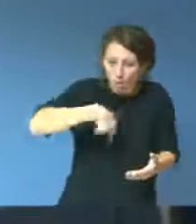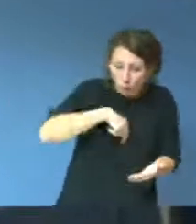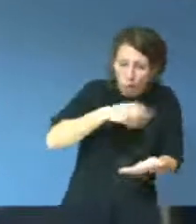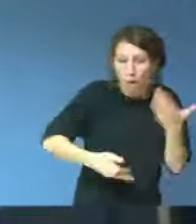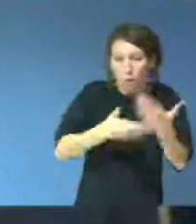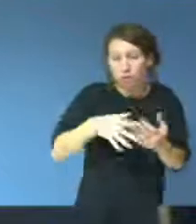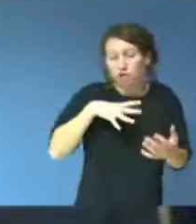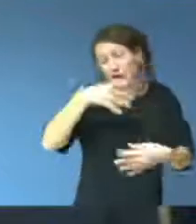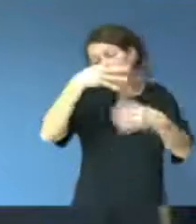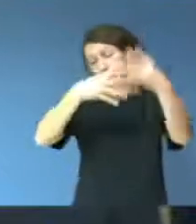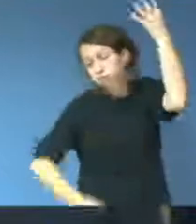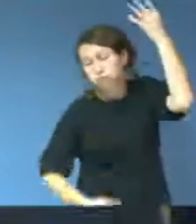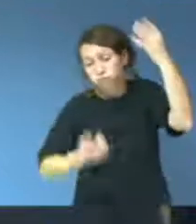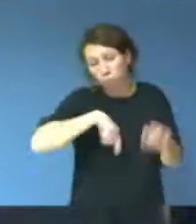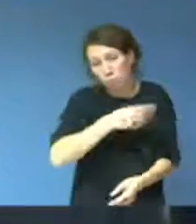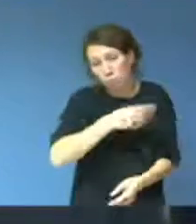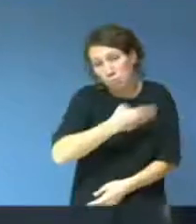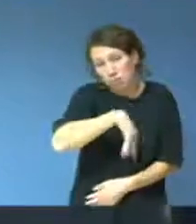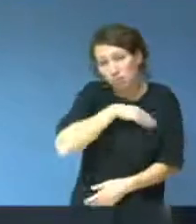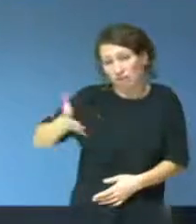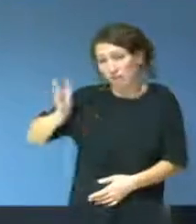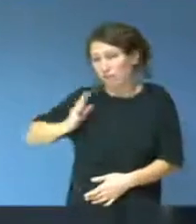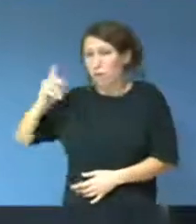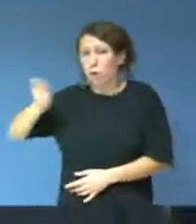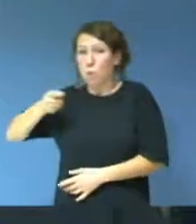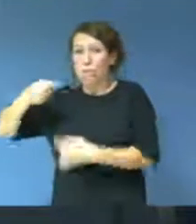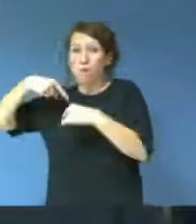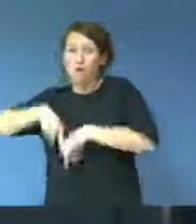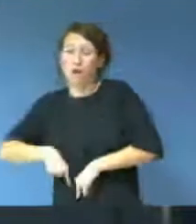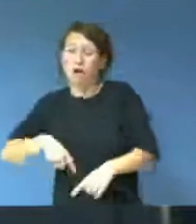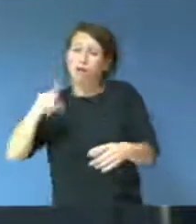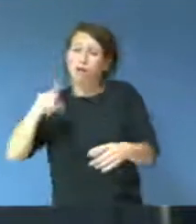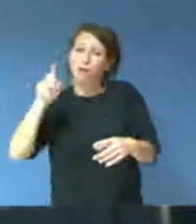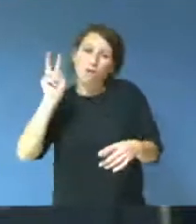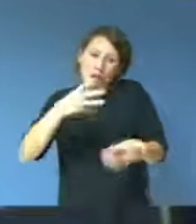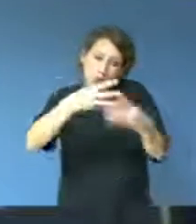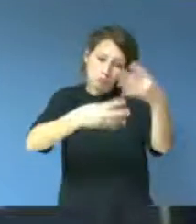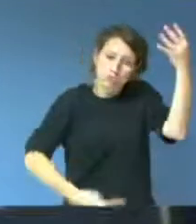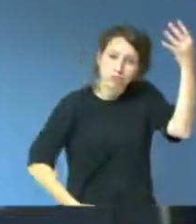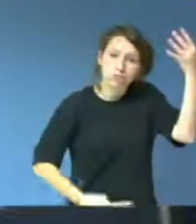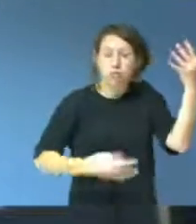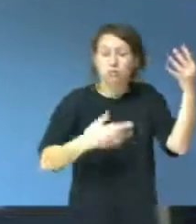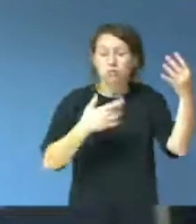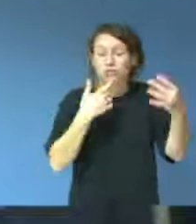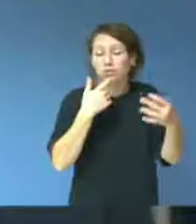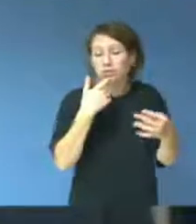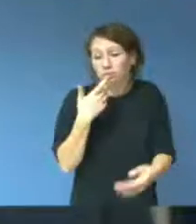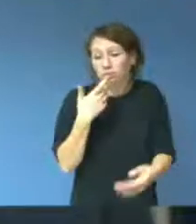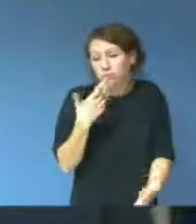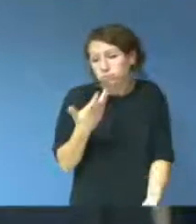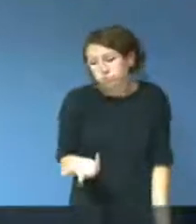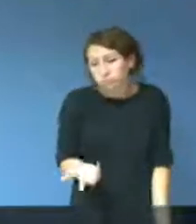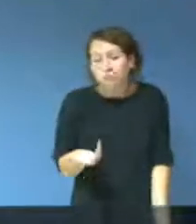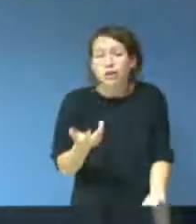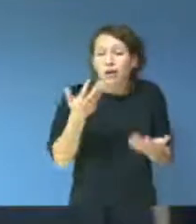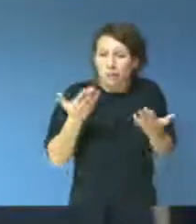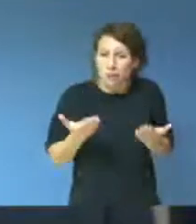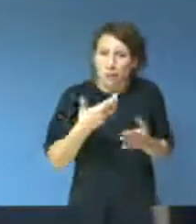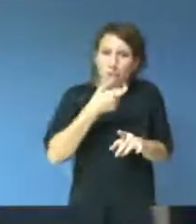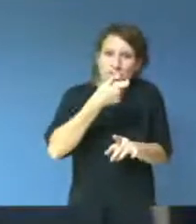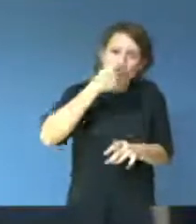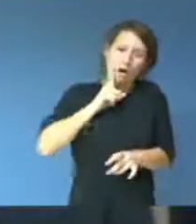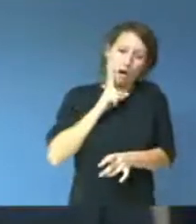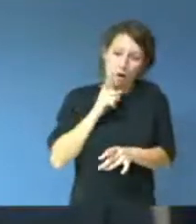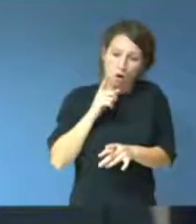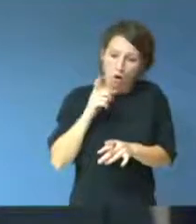Donc je crois que là-dessus, si vous voulez, le catalogue est suffisamment large pour qu'on se dise que je pense que les parents attendent de nous que nous